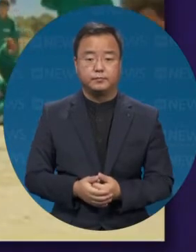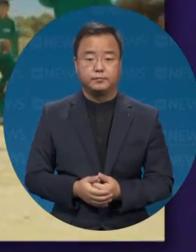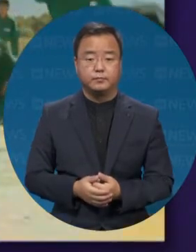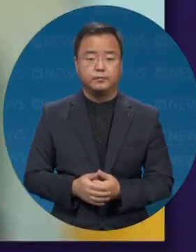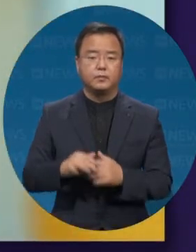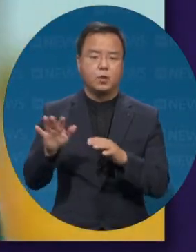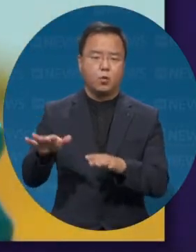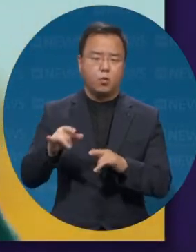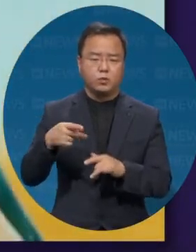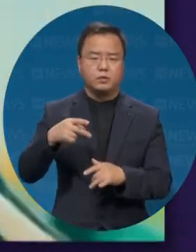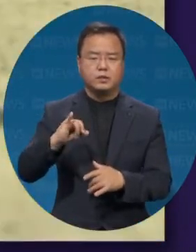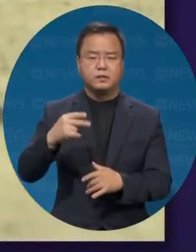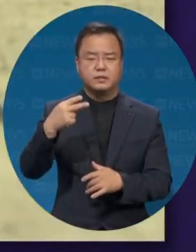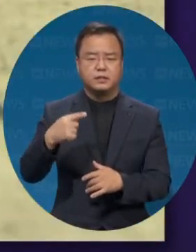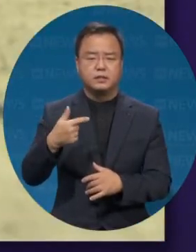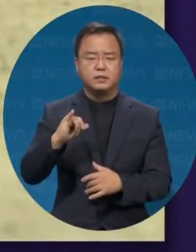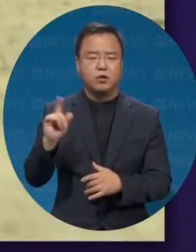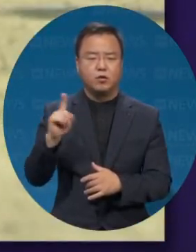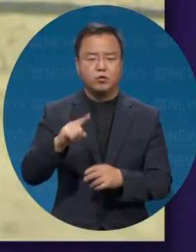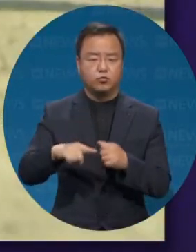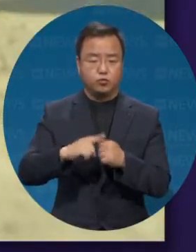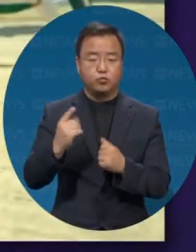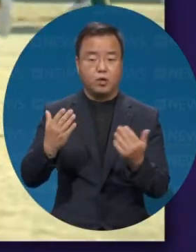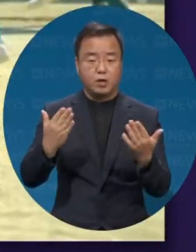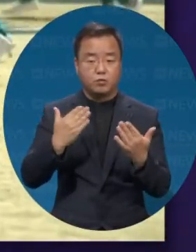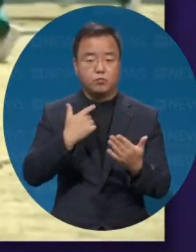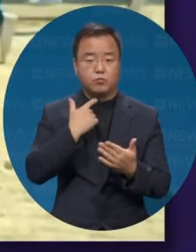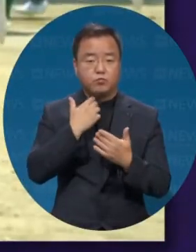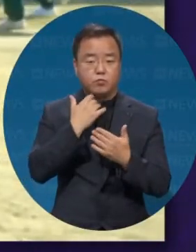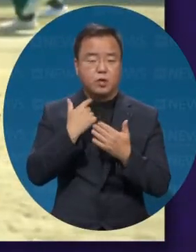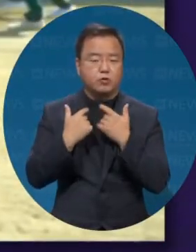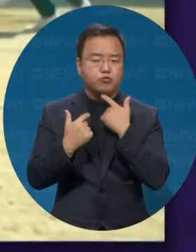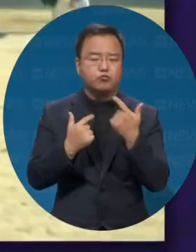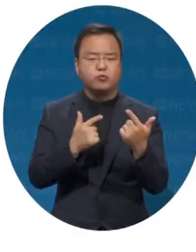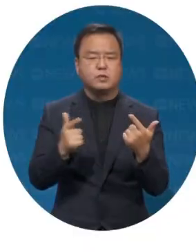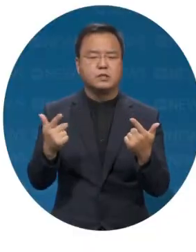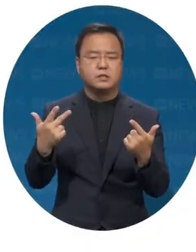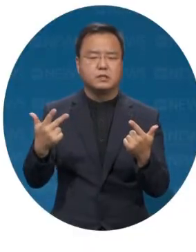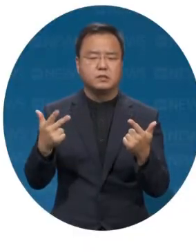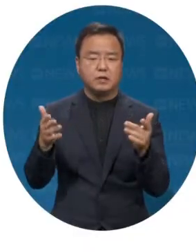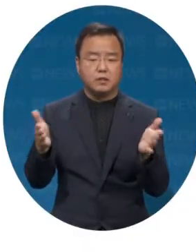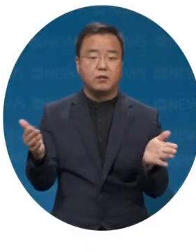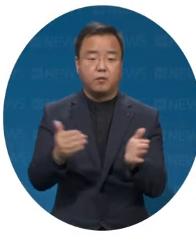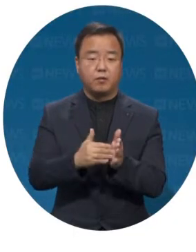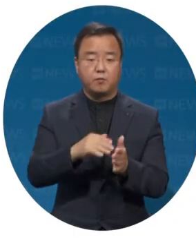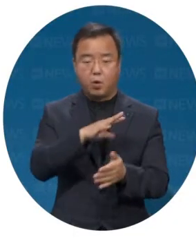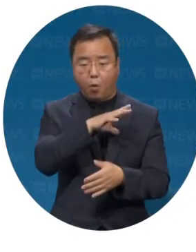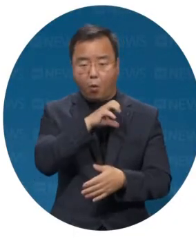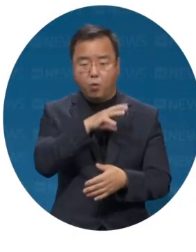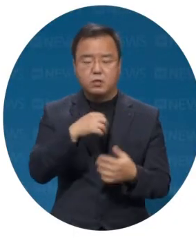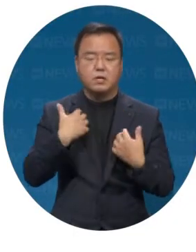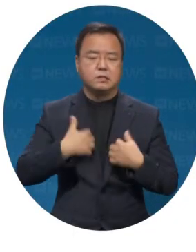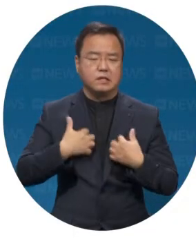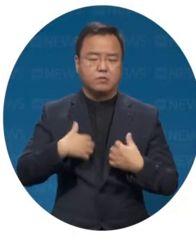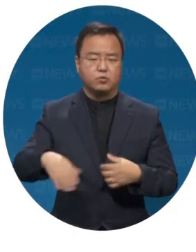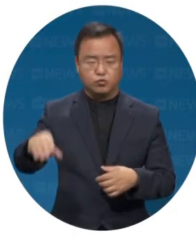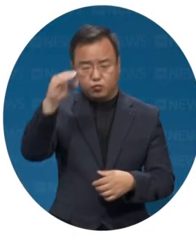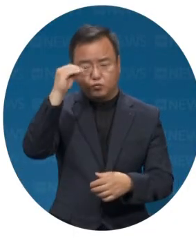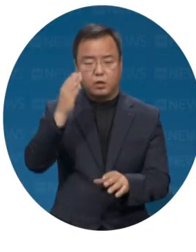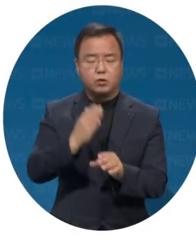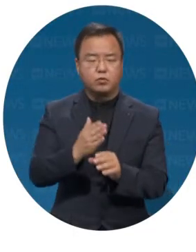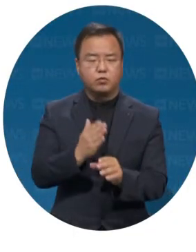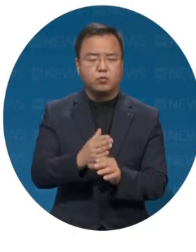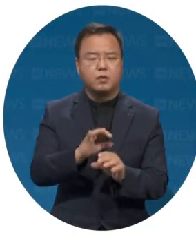호주 시드니의 한 초등학교에서도 6세와 7세 아이들까지 놀이터에서 오징어 게임을 흉내내자 각 가정의